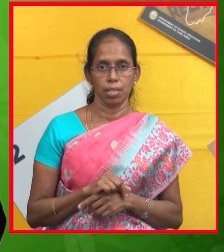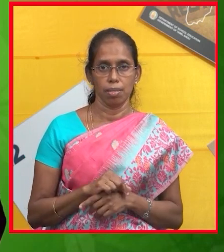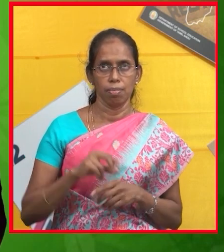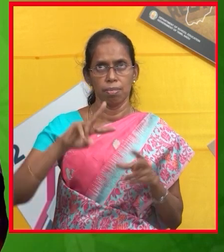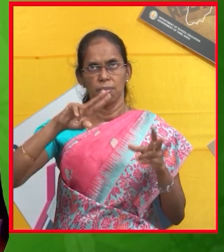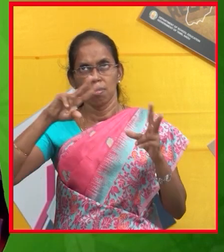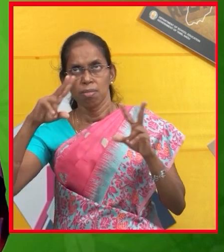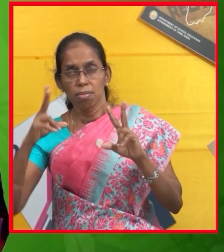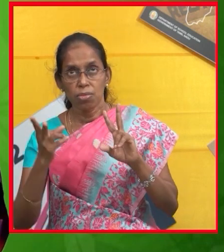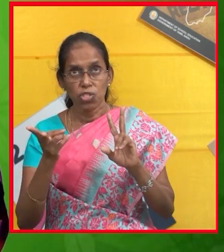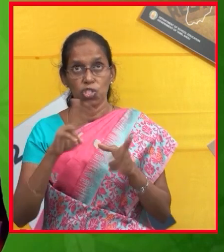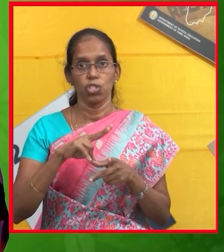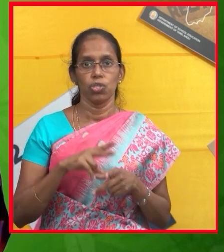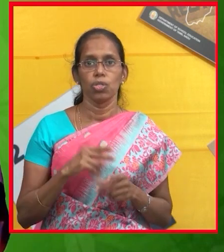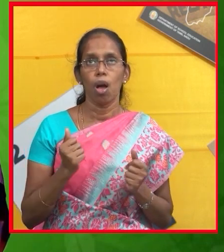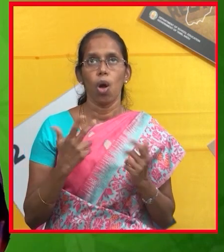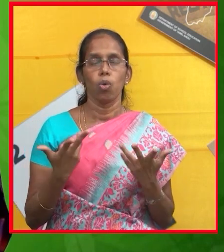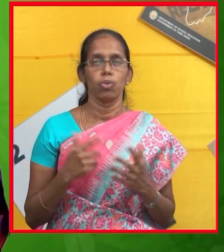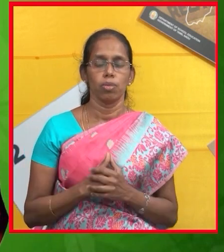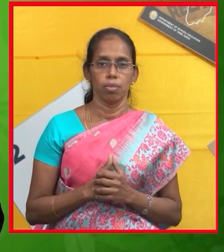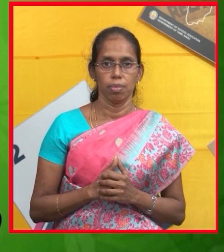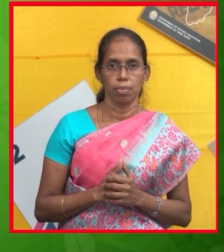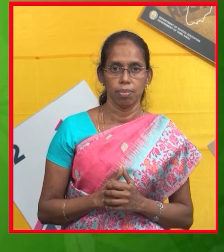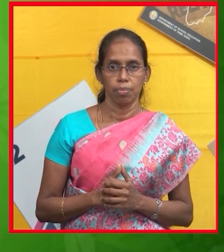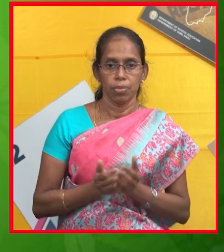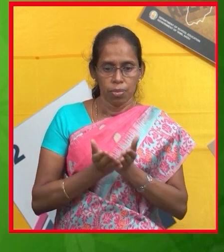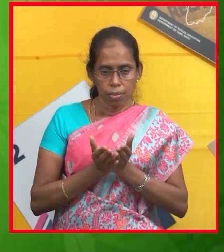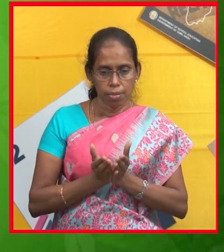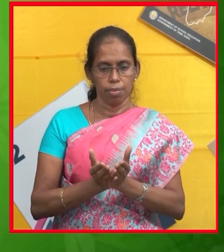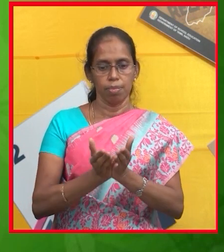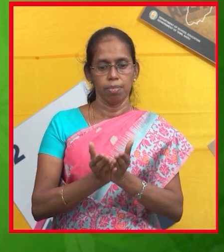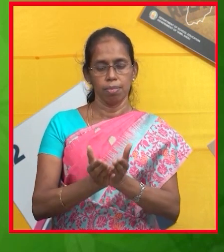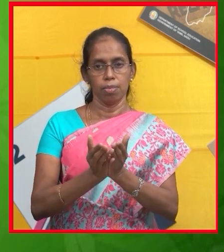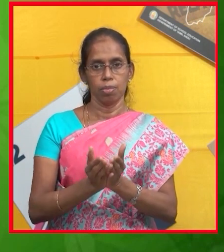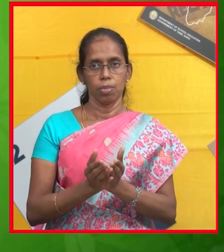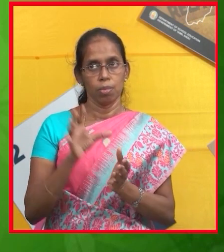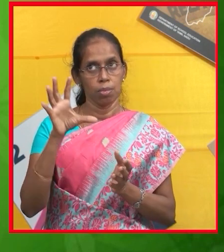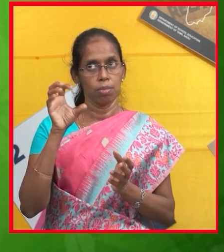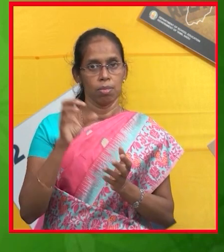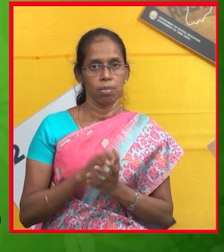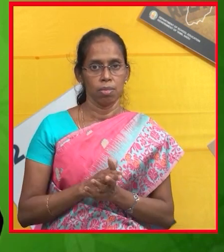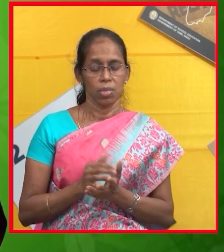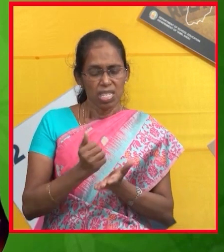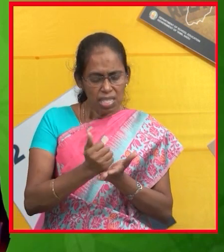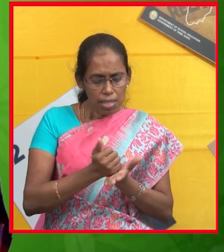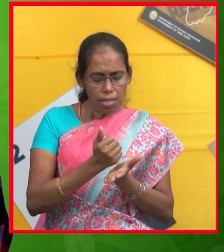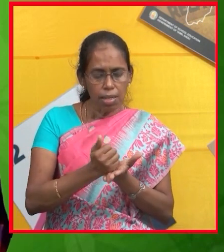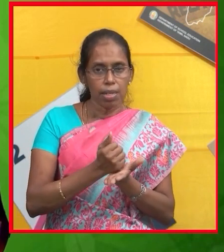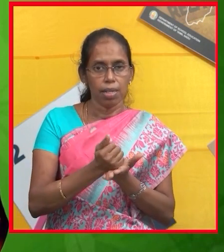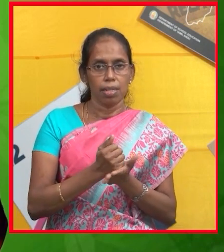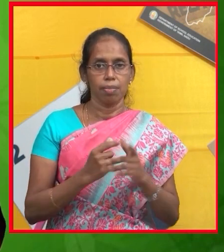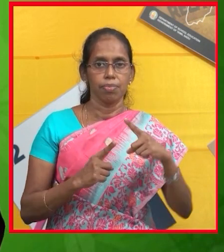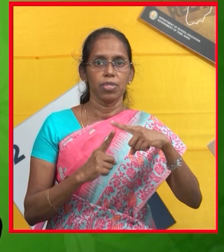காலநிலையும் எப்படி தொடர்பு கொள்ள வேண்டும் அந்த கலன்லேருந்து கப்பல் கலன்லேருந்து அப்படின்ற கிளாஸஸ் இருந்தது. ட்ரைனிங் கிளாஸஸ் வந்து